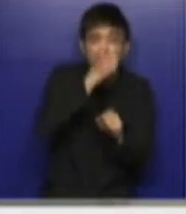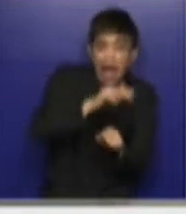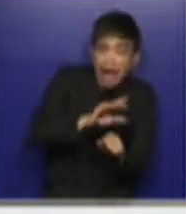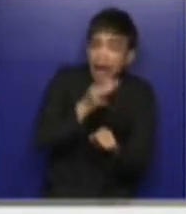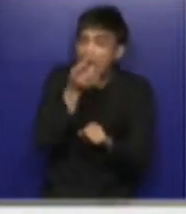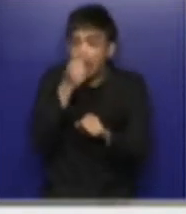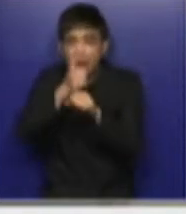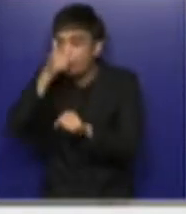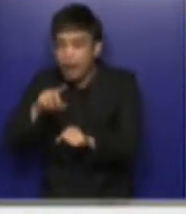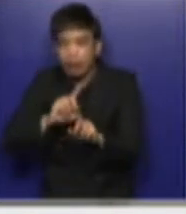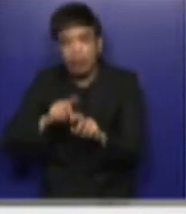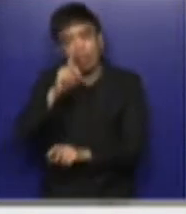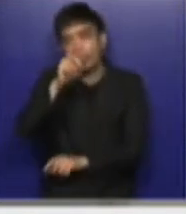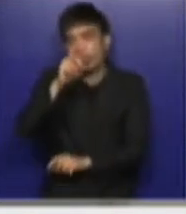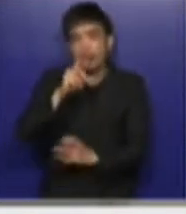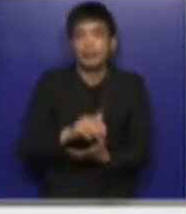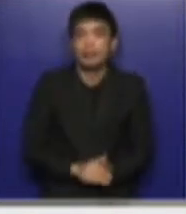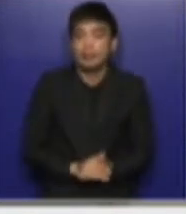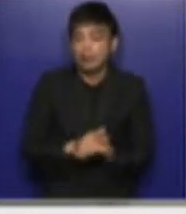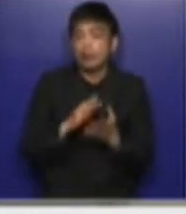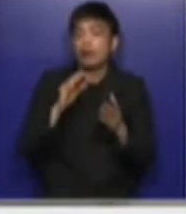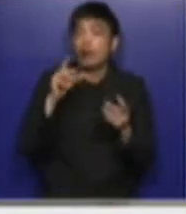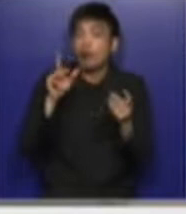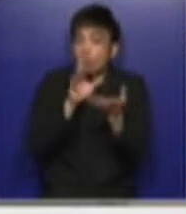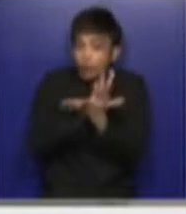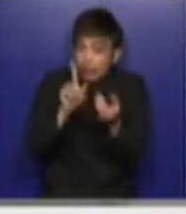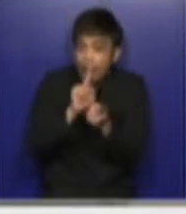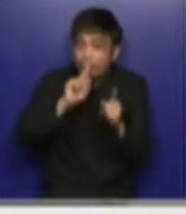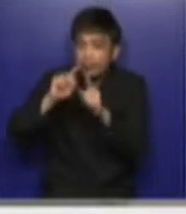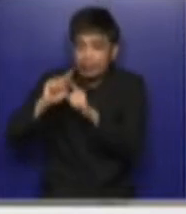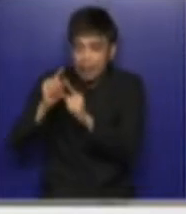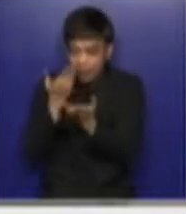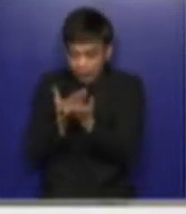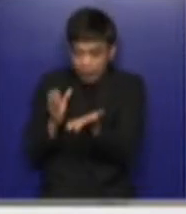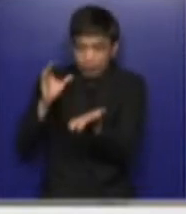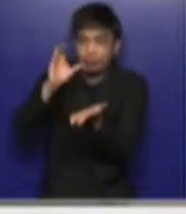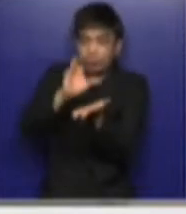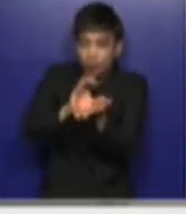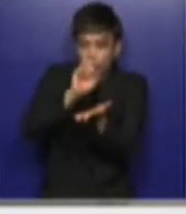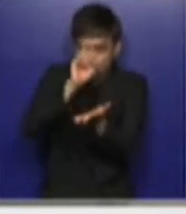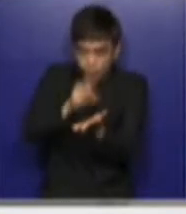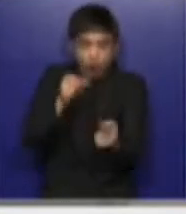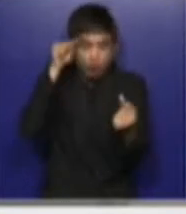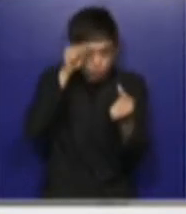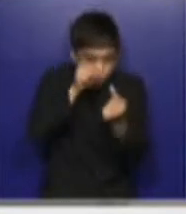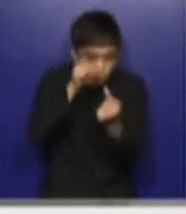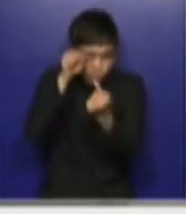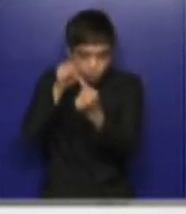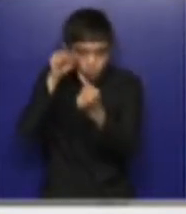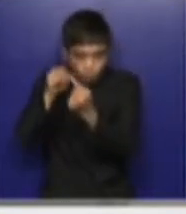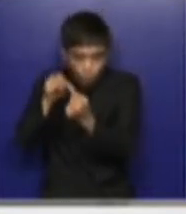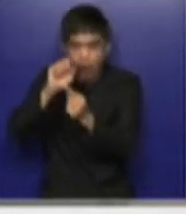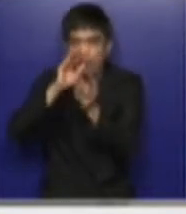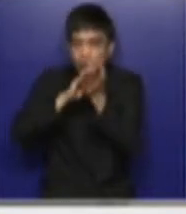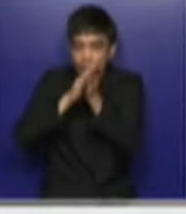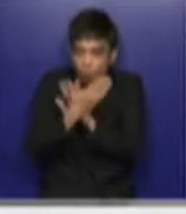ค่ะดังนั้นโครงการต่างๆด้านศิลปะวัฒนธรรมที่ถูกจัดสรรงบประมาณลงมานะคะต้องเข้ากับยุคสมัยปัจจุบันด้วยเ